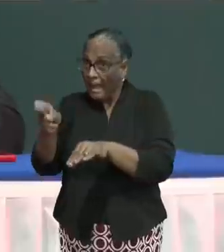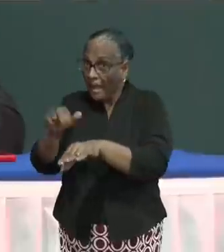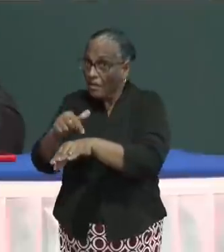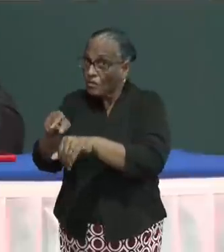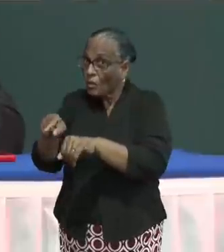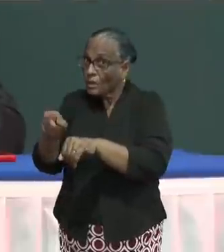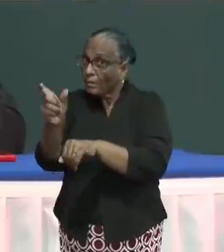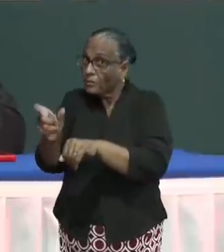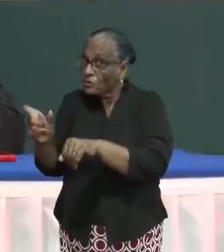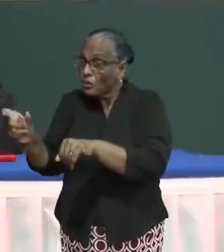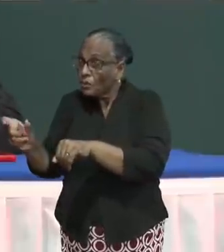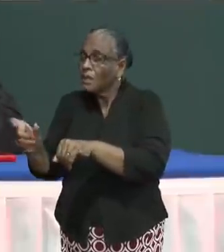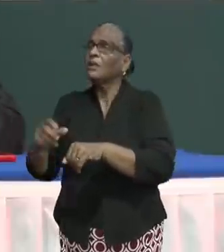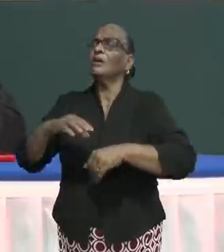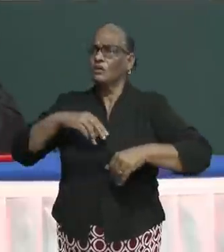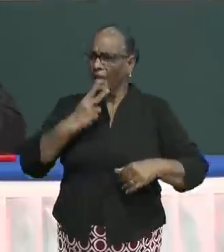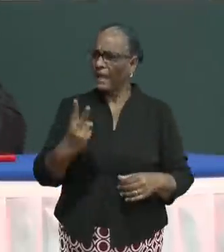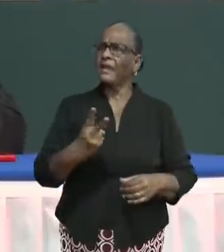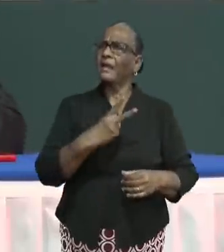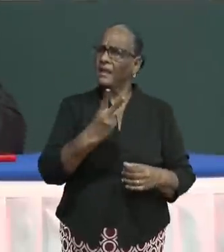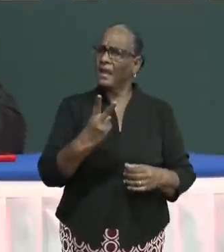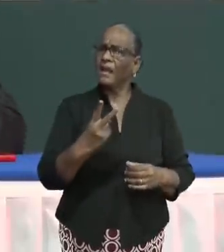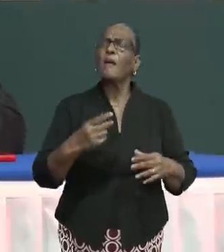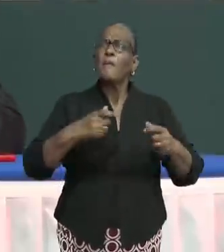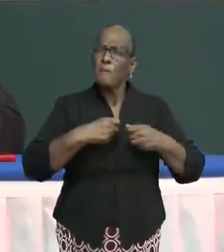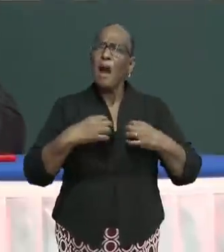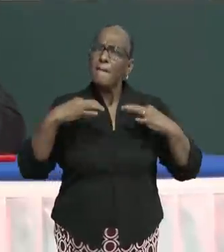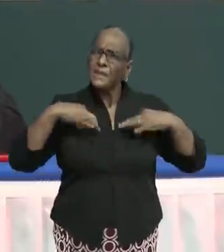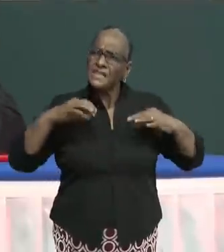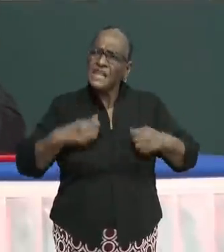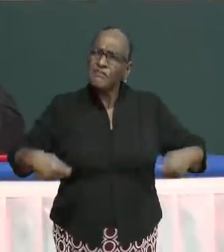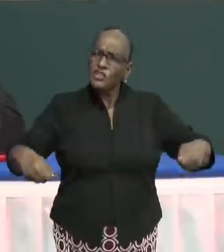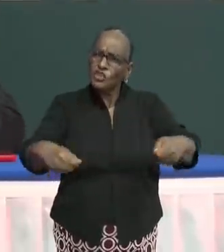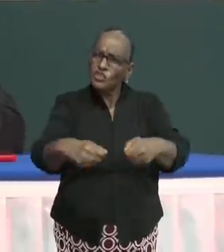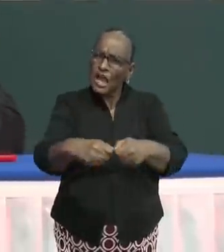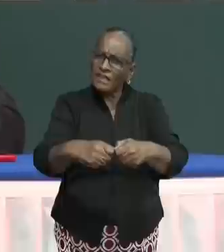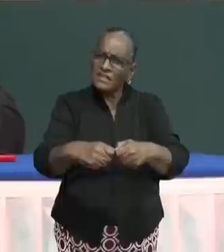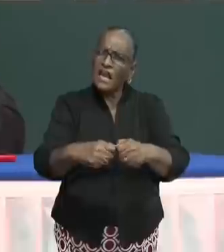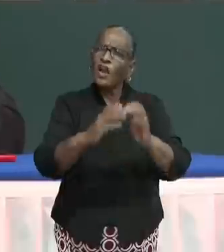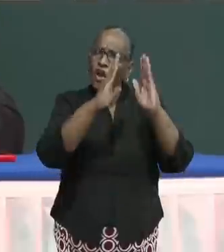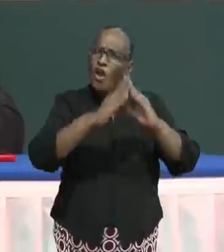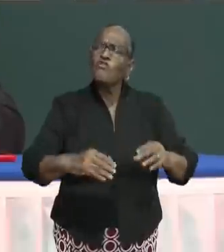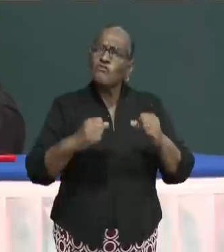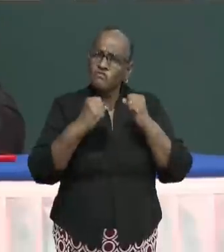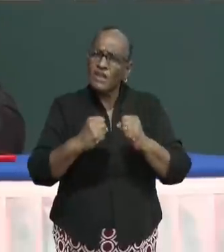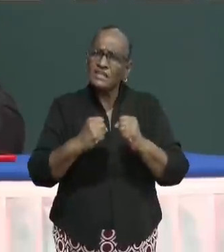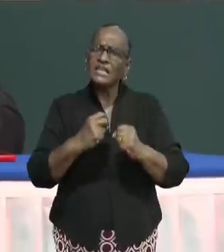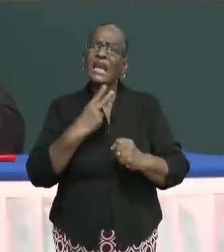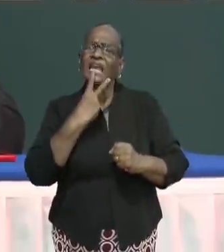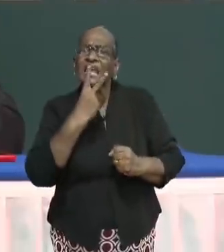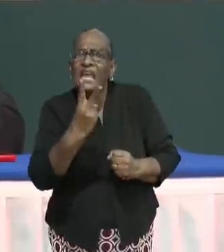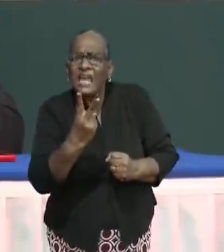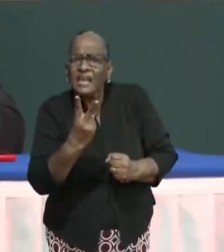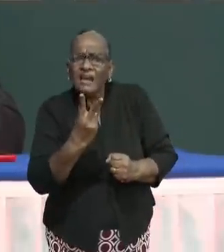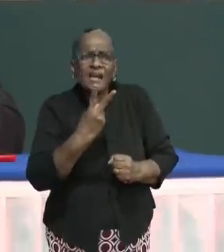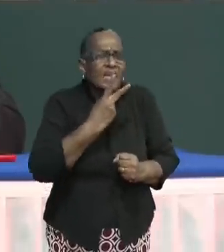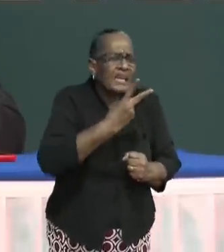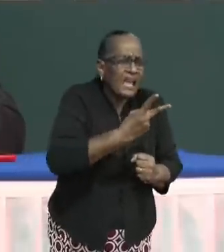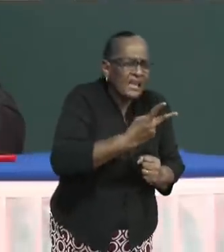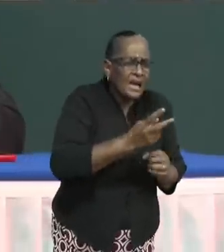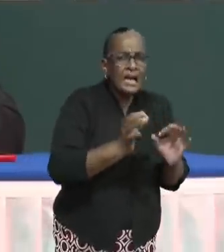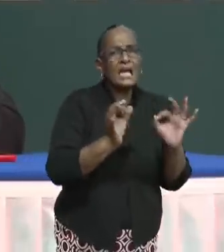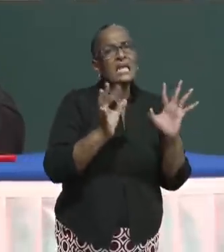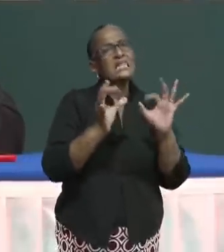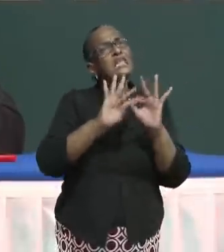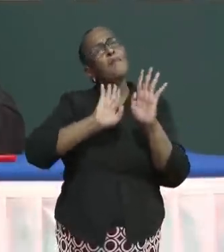Maar er is altijd boend, in de ministerie voor sociale zaken, van de huisvesting, om te kijken of een lip nog